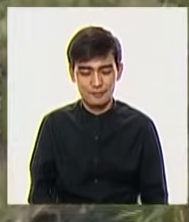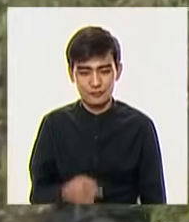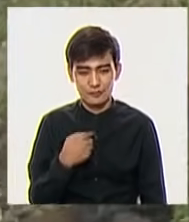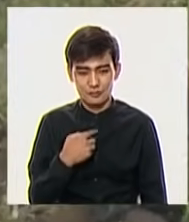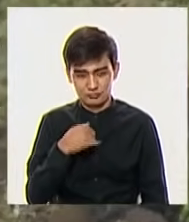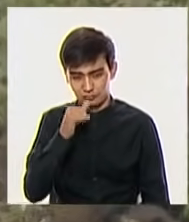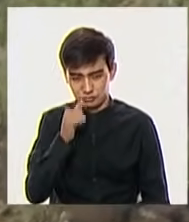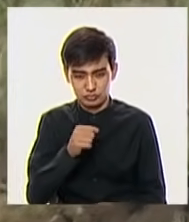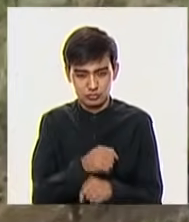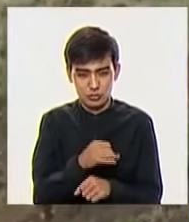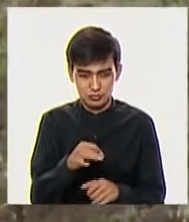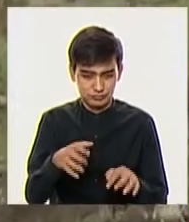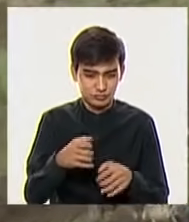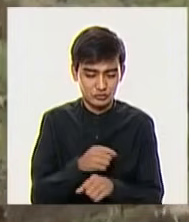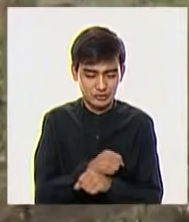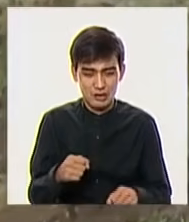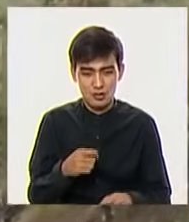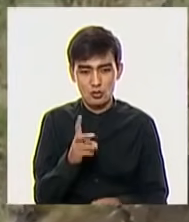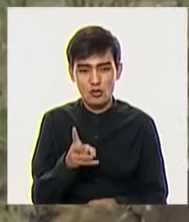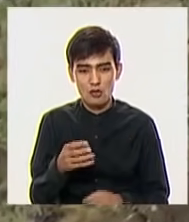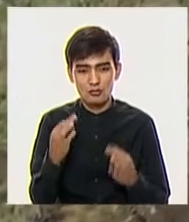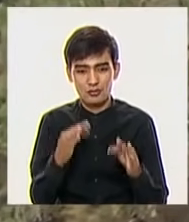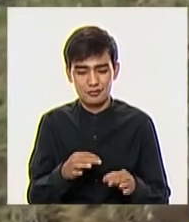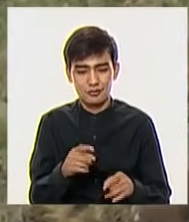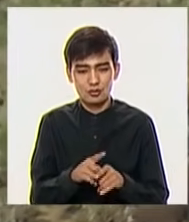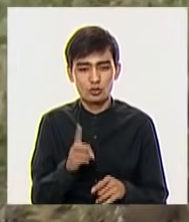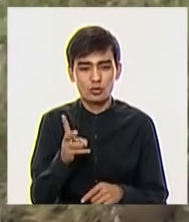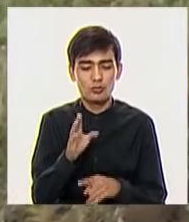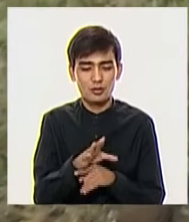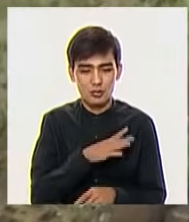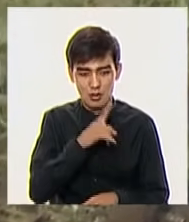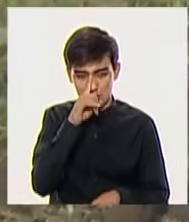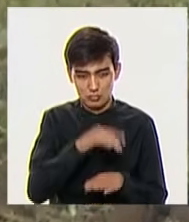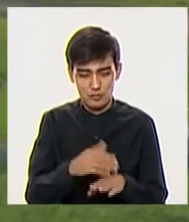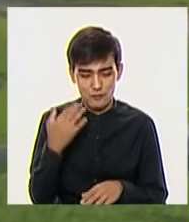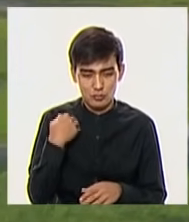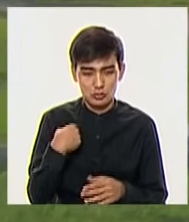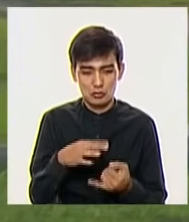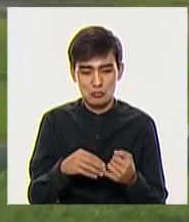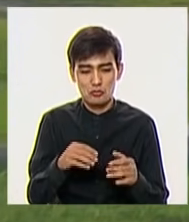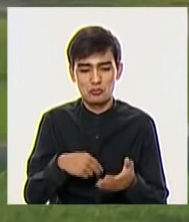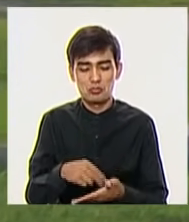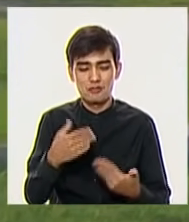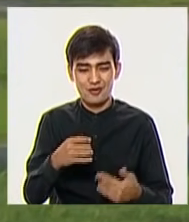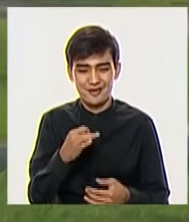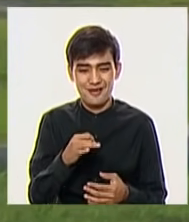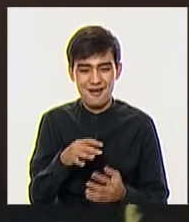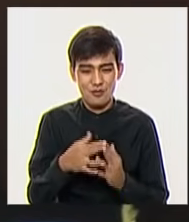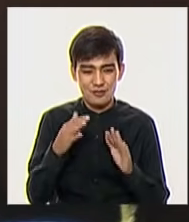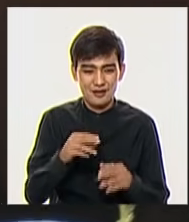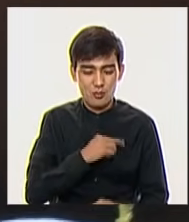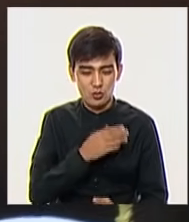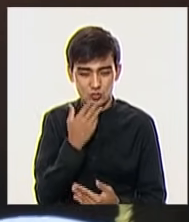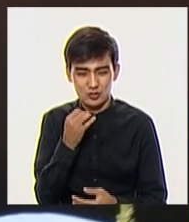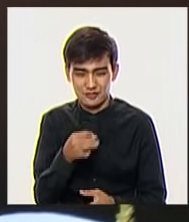кетпесіндер, аудармасындар. Бұны кім берді десе, әкімшілік берді, баяғыда алып алғанбыз. Ал ауылда жұмыс болмаған соң шаруалар